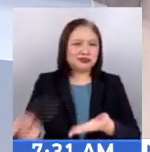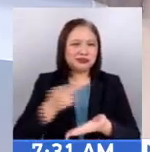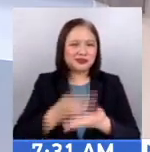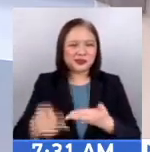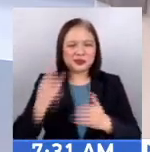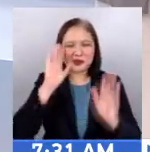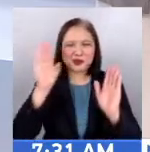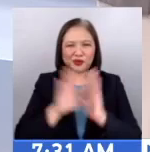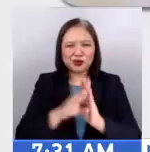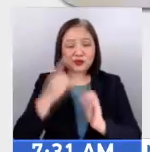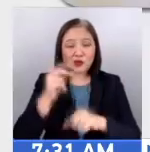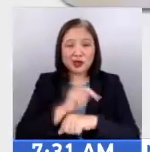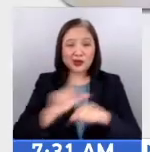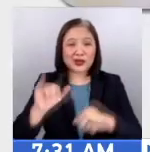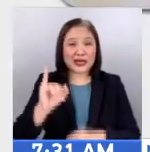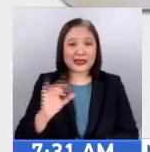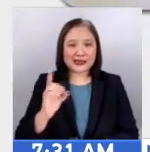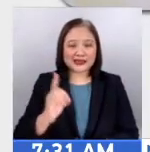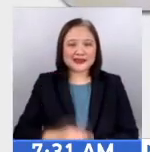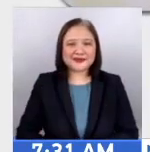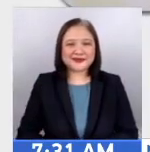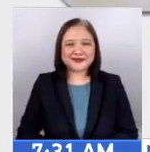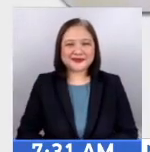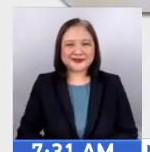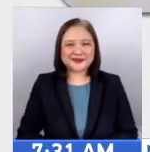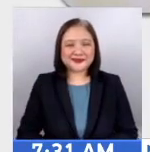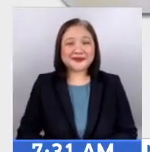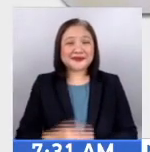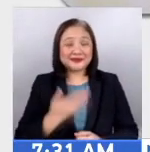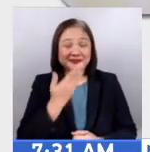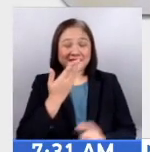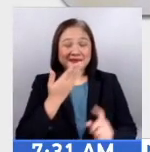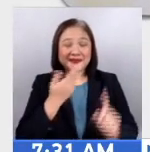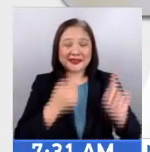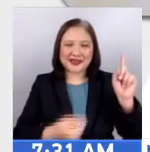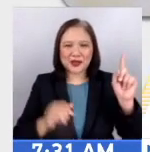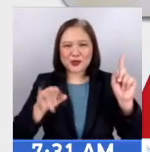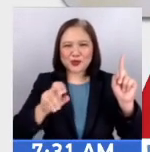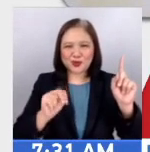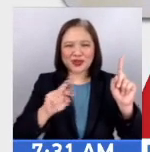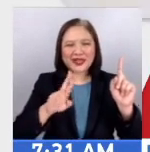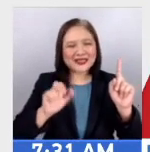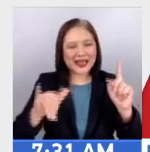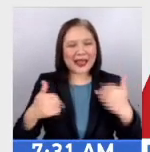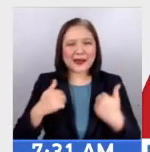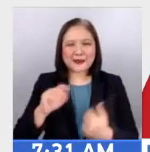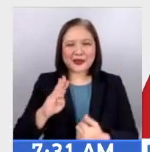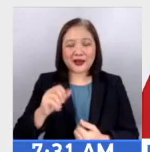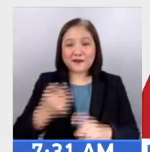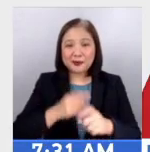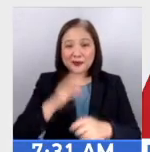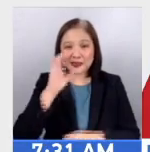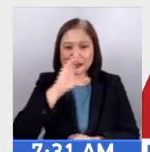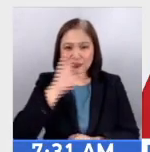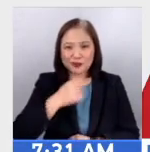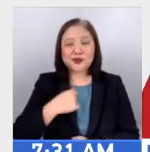ID. Siya po si June Ray Abaring mula Cebu City at ang kanyang entry sa photo ng National